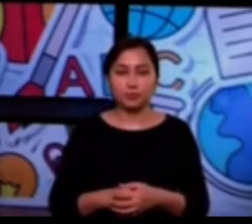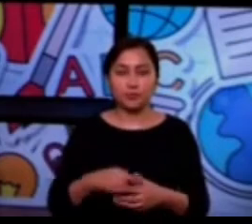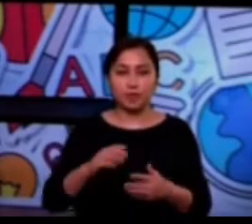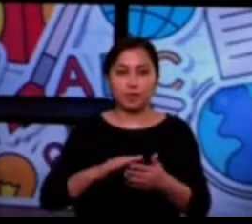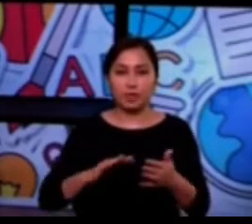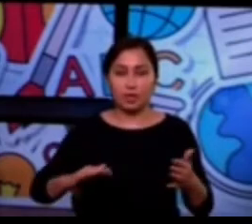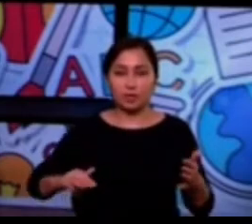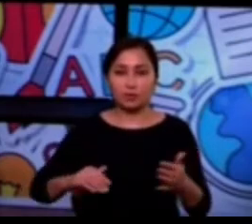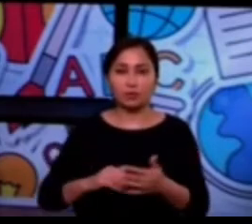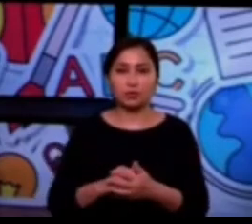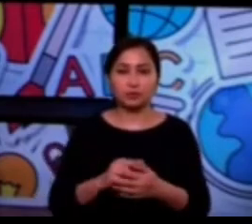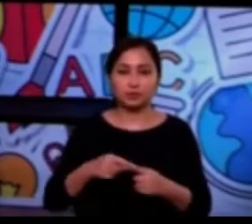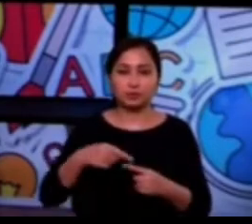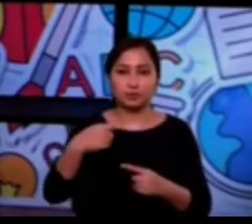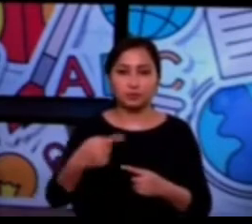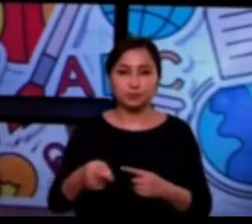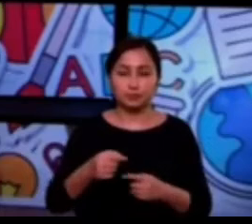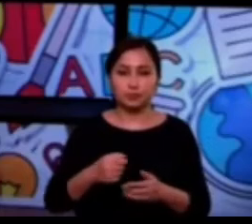Дальше.